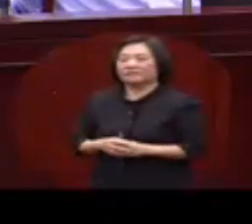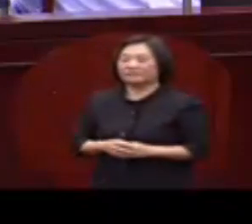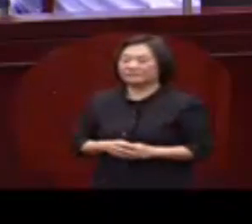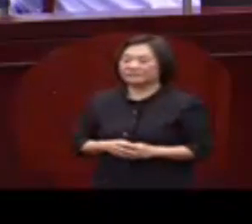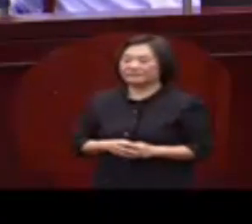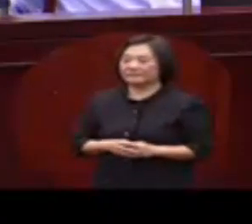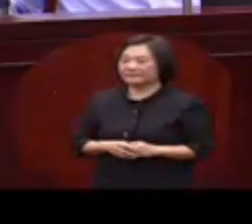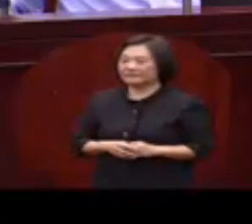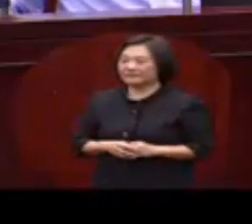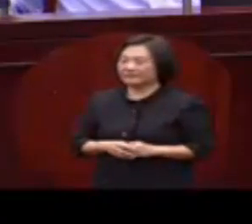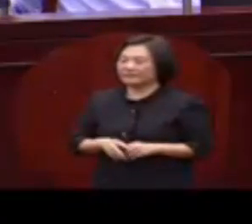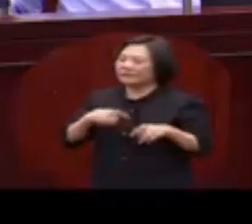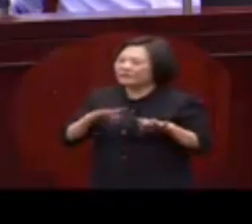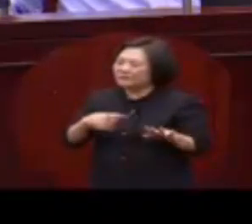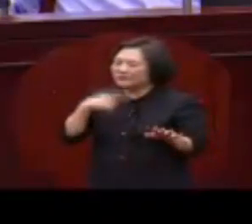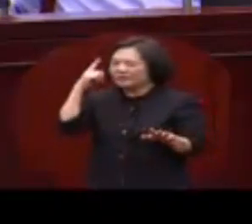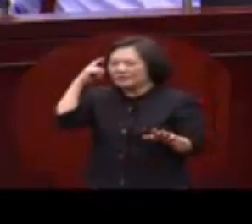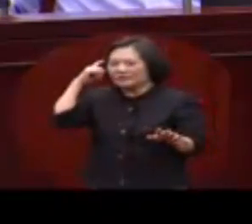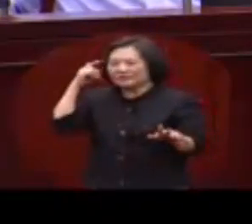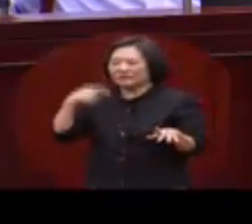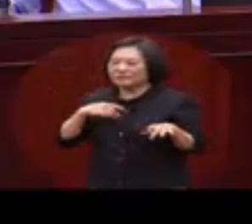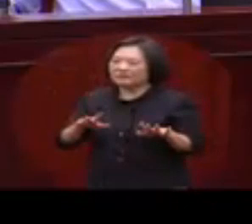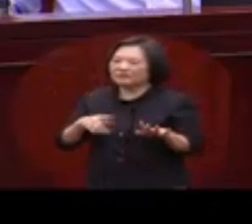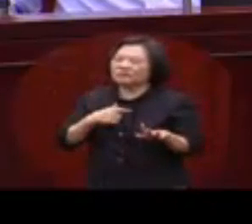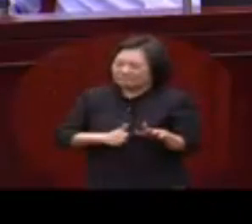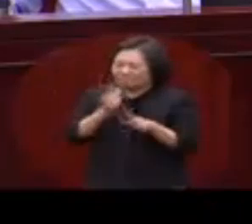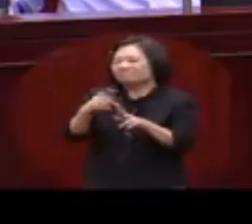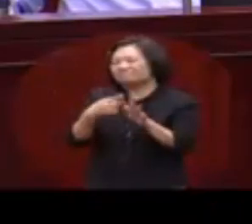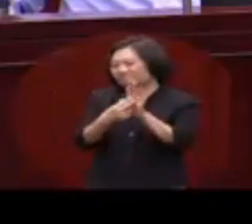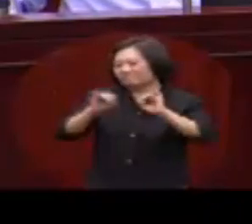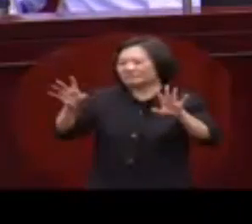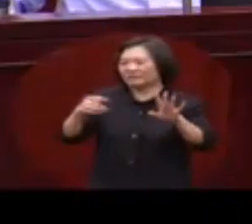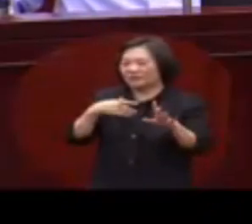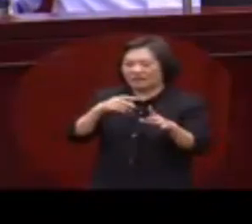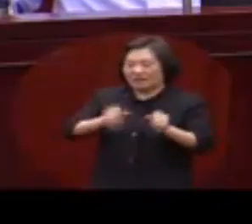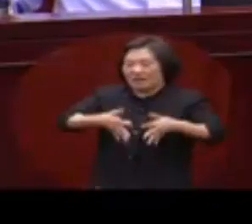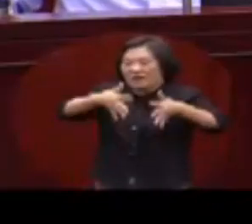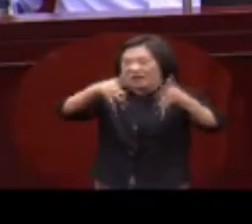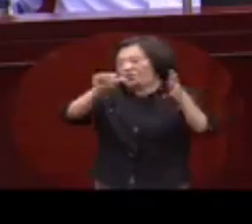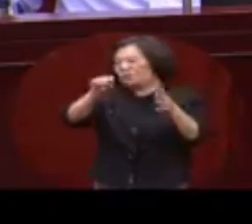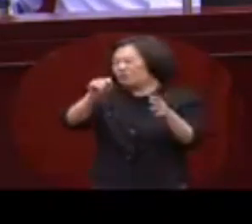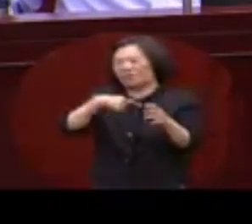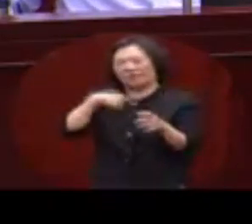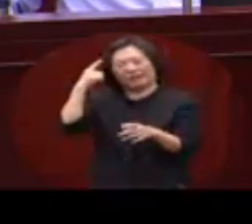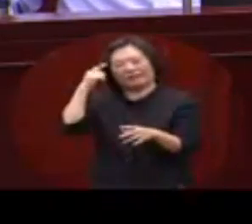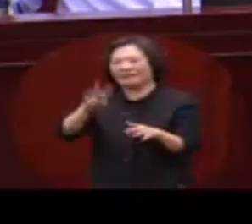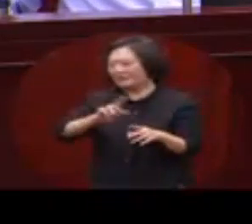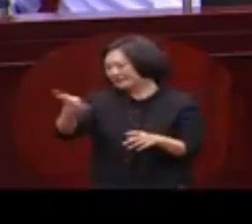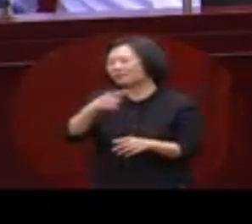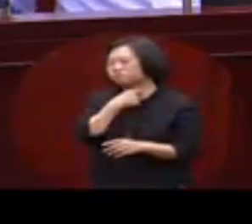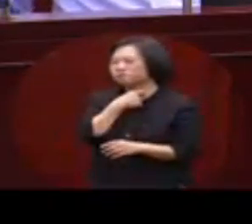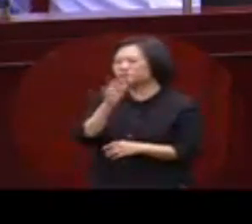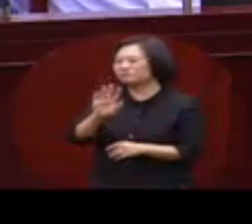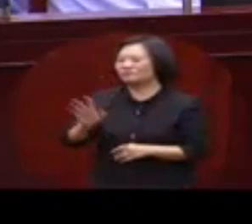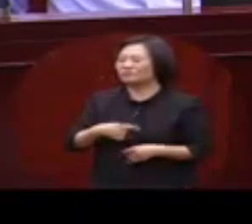负责的哦。我倒觉得这样的，我们要很诚实的讲，那个盖50,000户公宅这件事情哦，我觉得政策要修订了。因